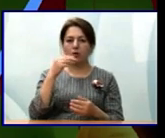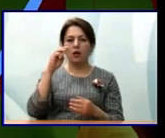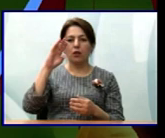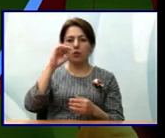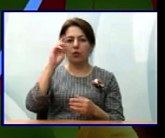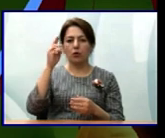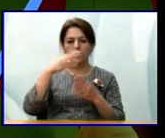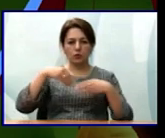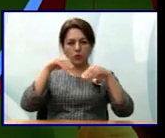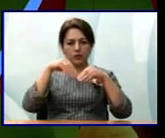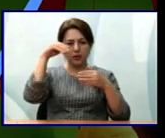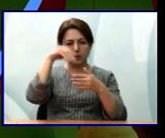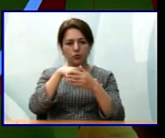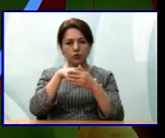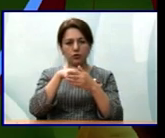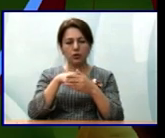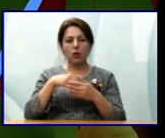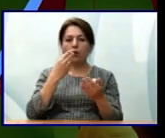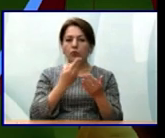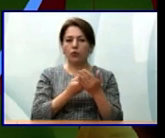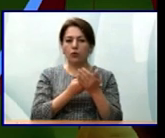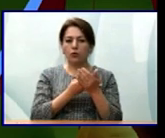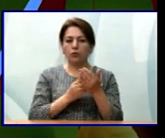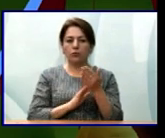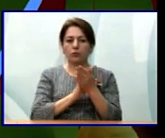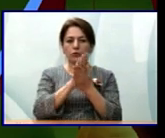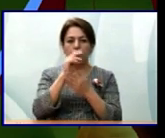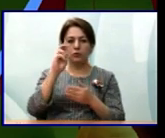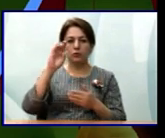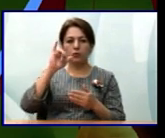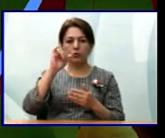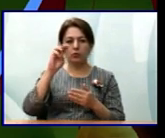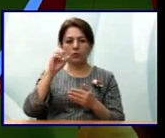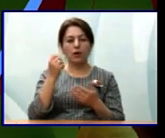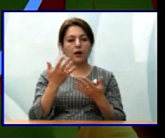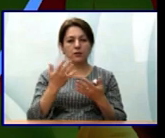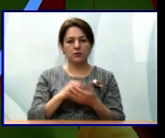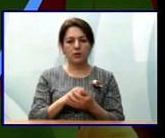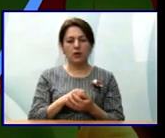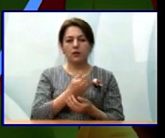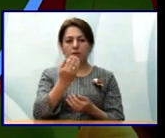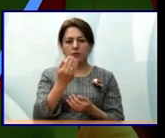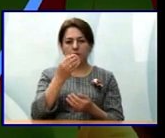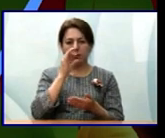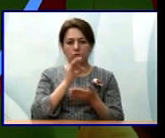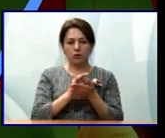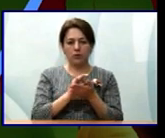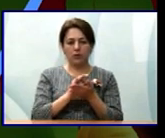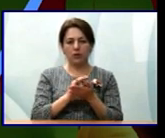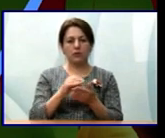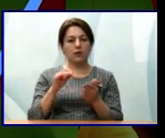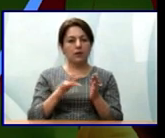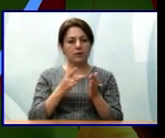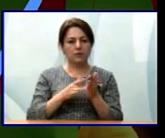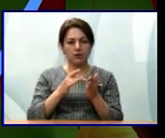Tokdoshlar oilasiga kiruvchi yotib o'suvchi buta. Siz javoblar variantini